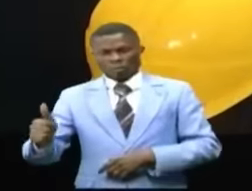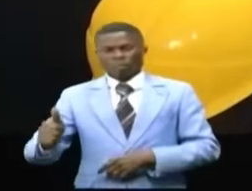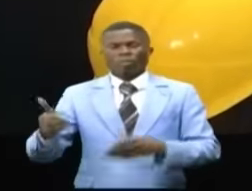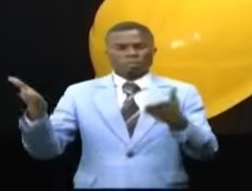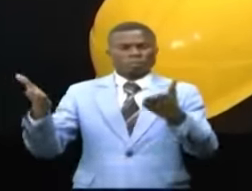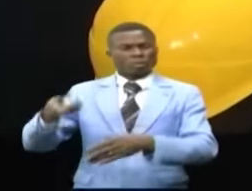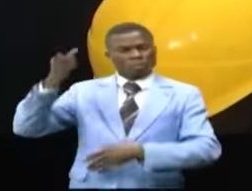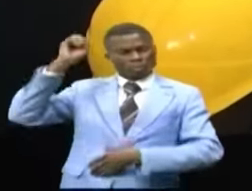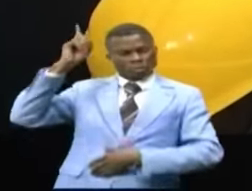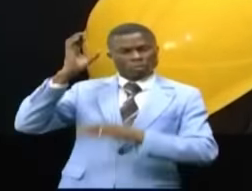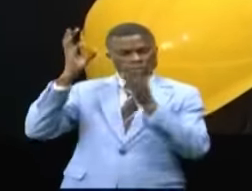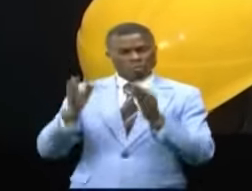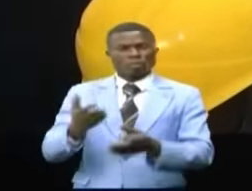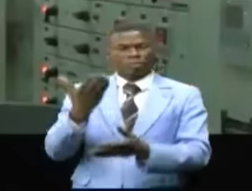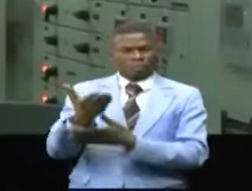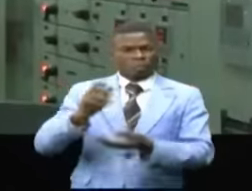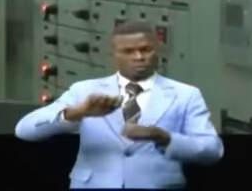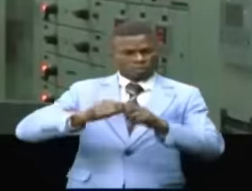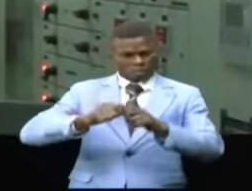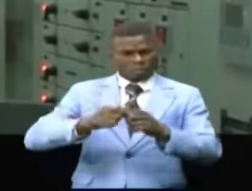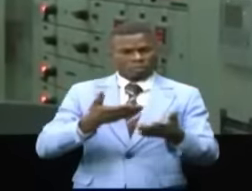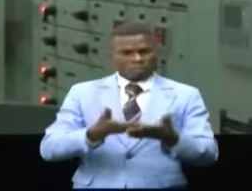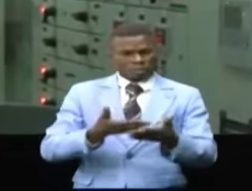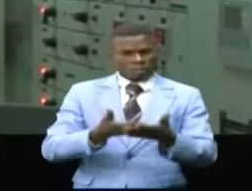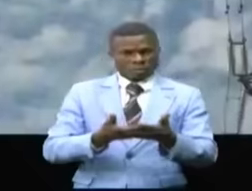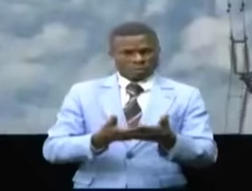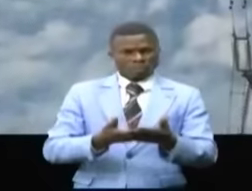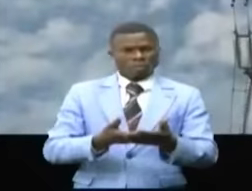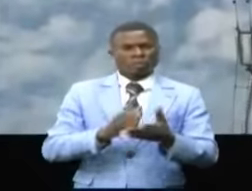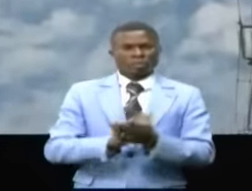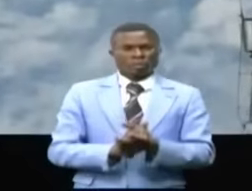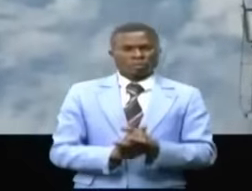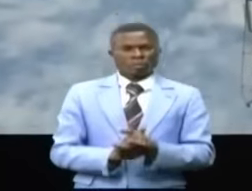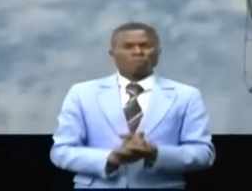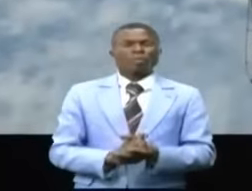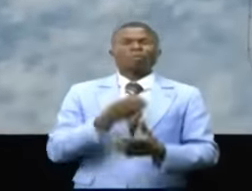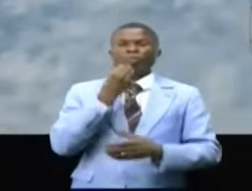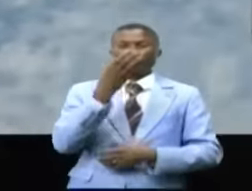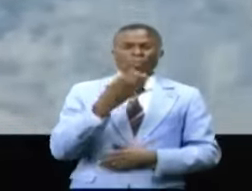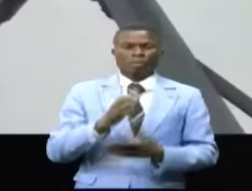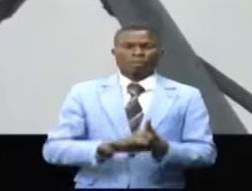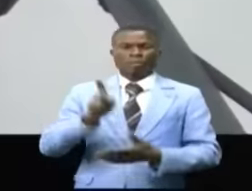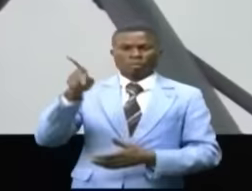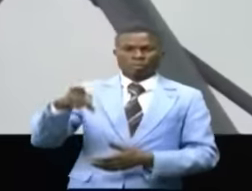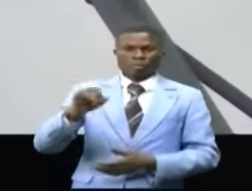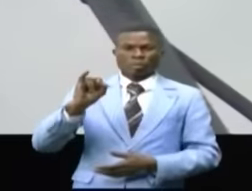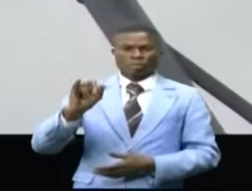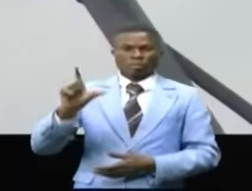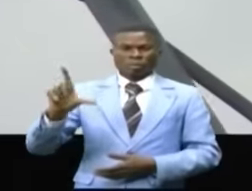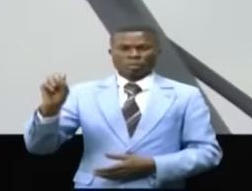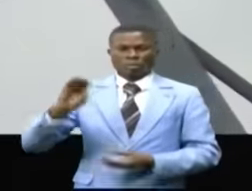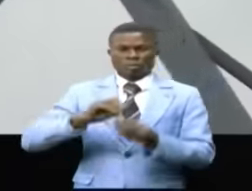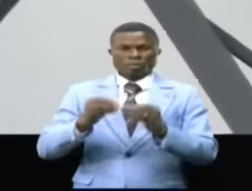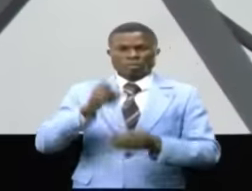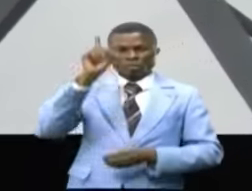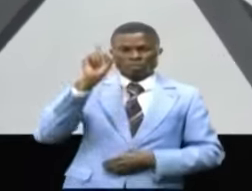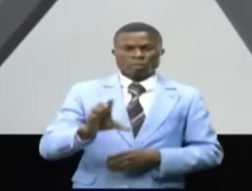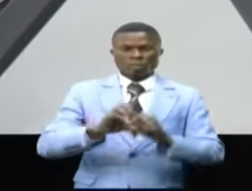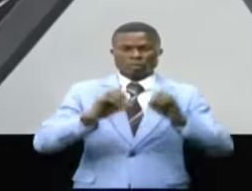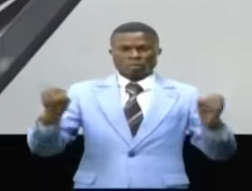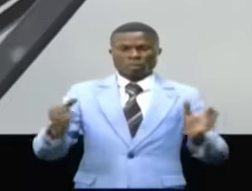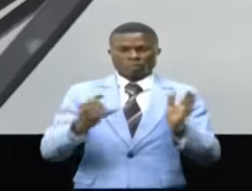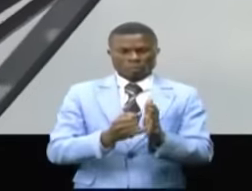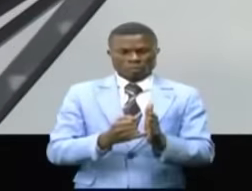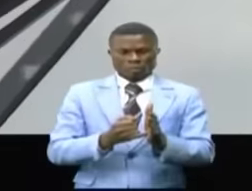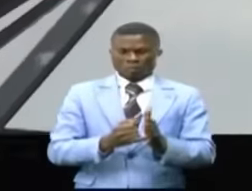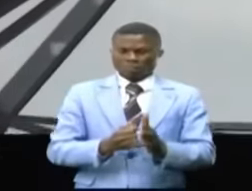existantes, mais qui nécessitent réhabilitation et maintenance, les cas du pylône numéro 156 qui ne tient plus sur